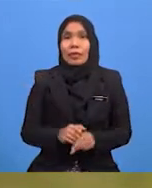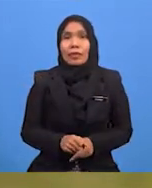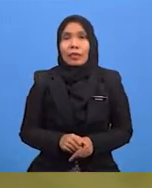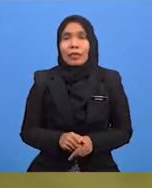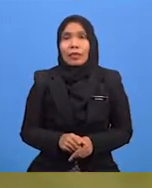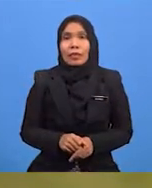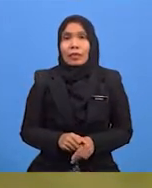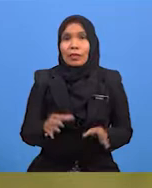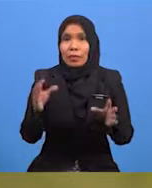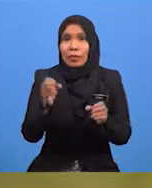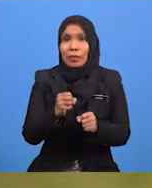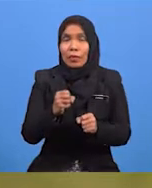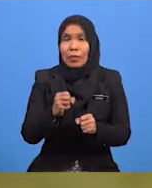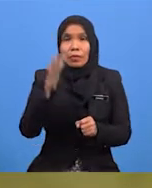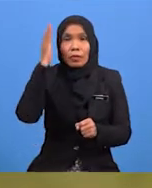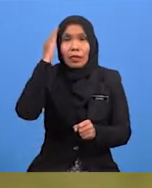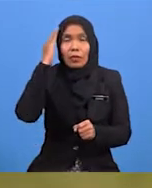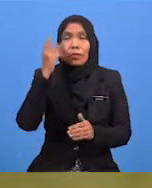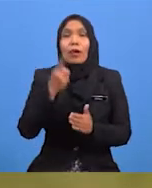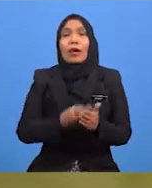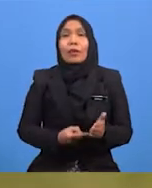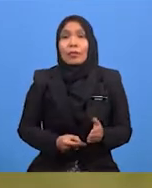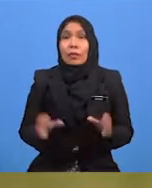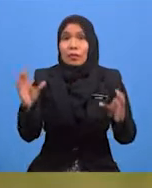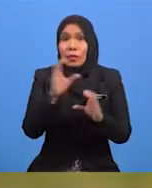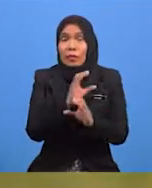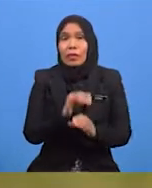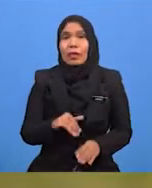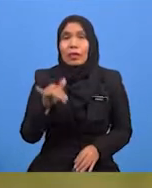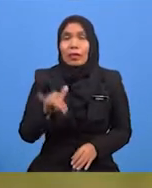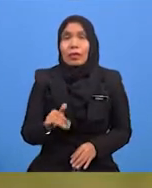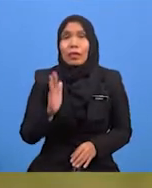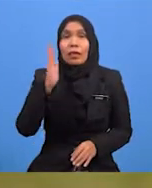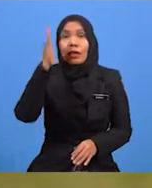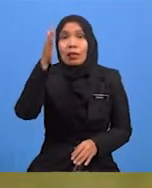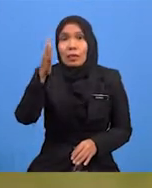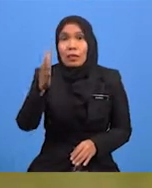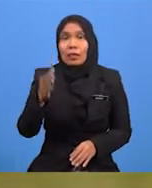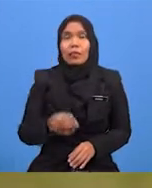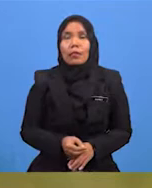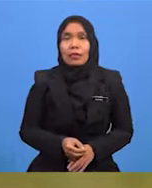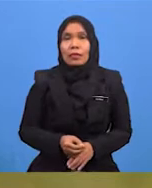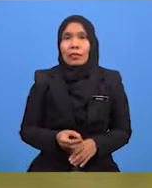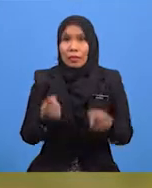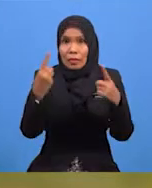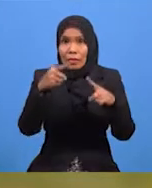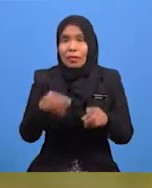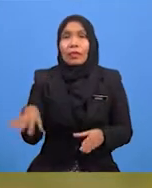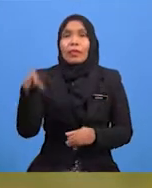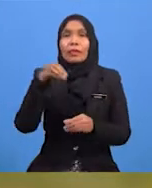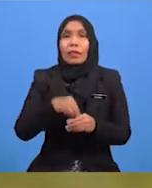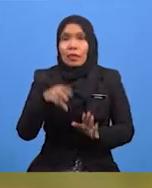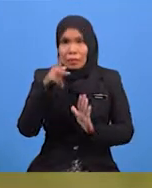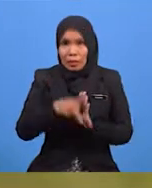menduga apakah cabaran yang akan mendatang dalam kehidupan kita. Justru,